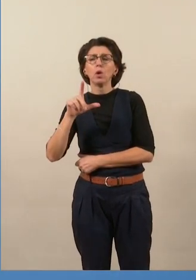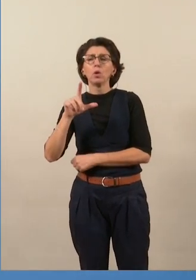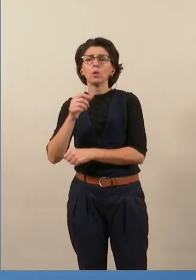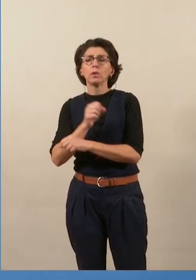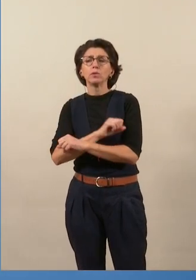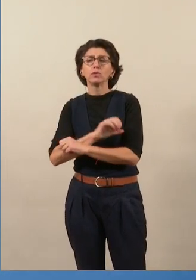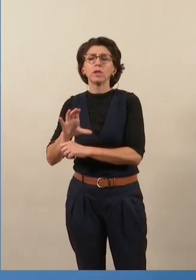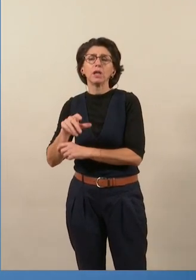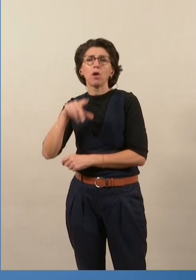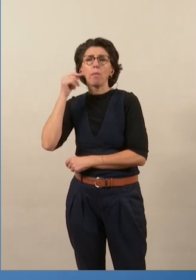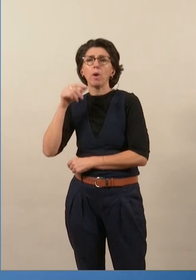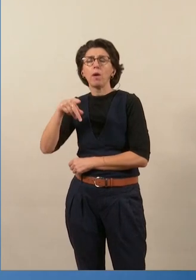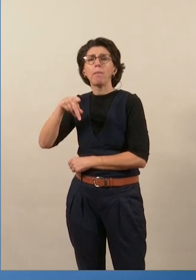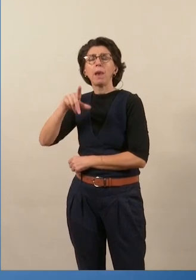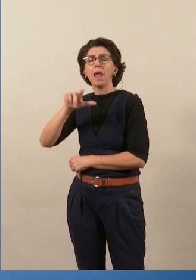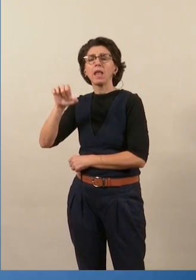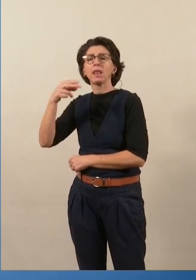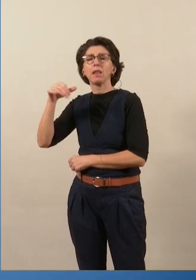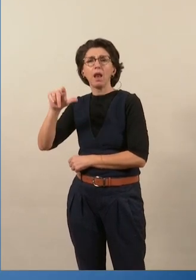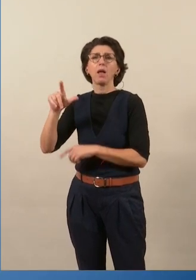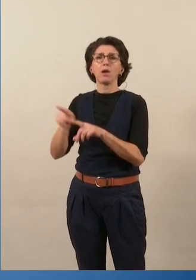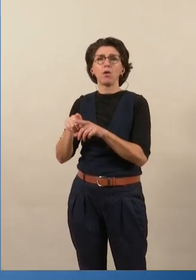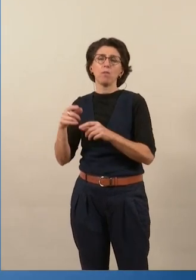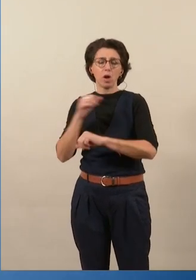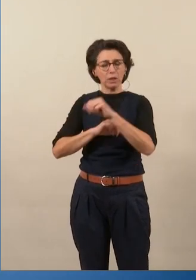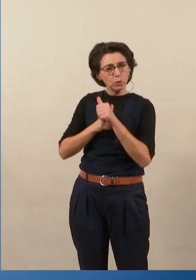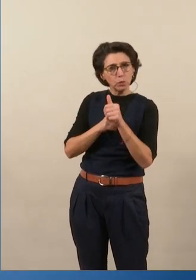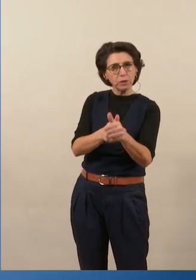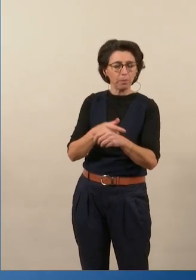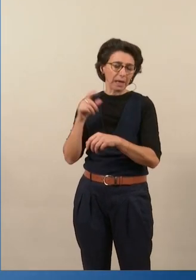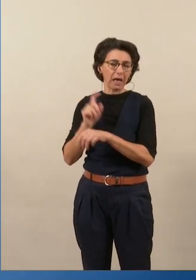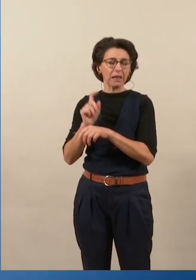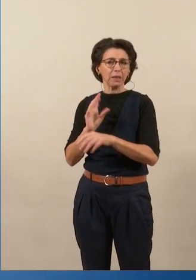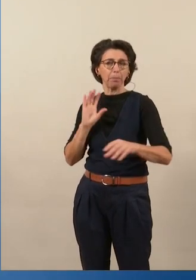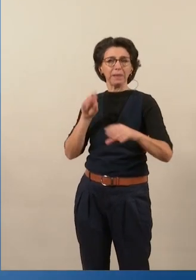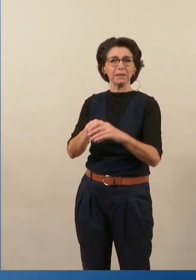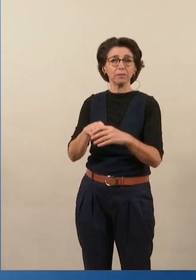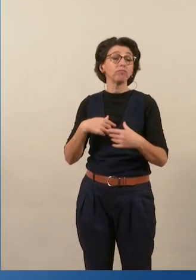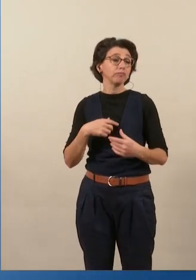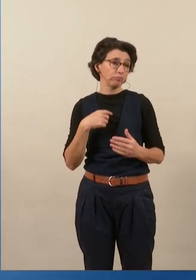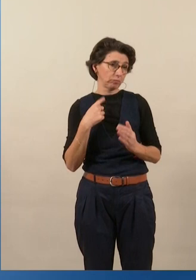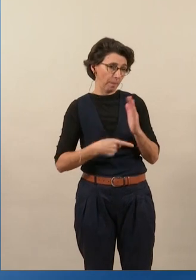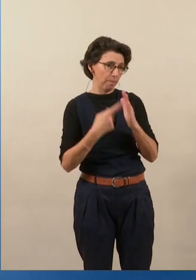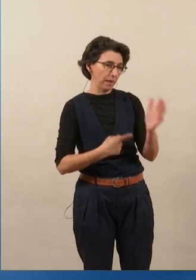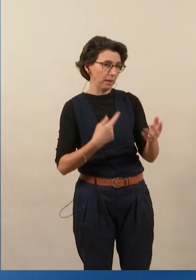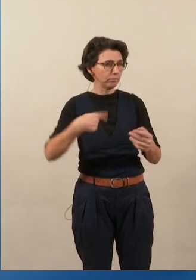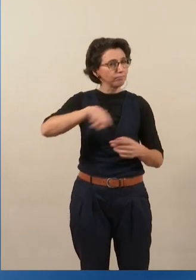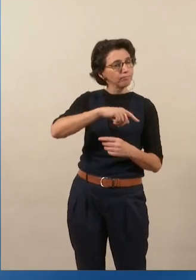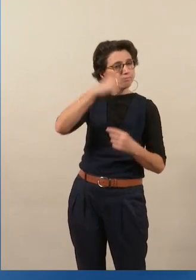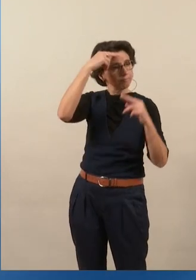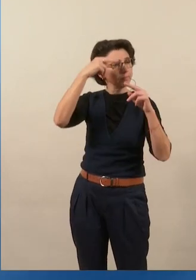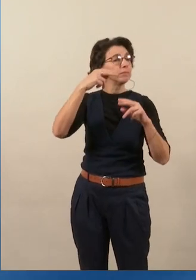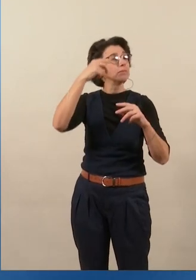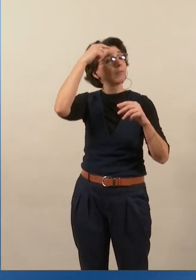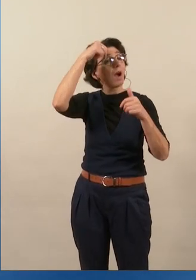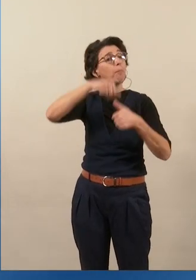cette organisation cette réplique et je tiens à le rappeler parce que c'était quand même pas une position qui était à la